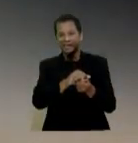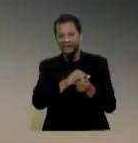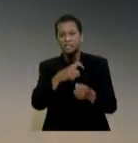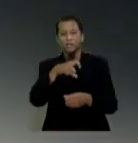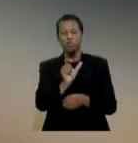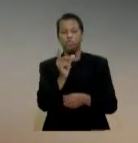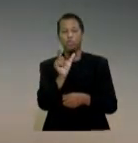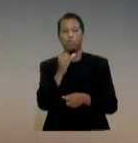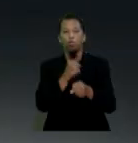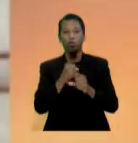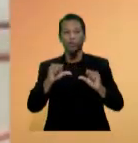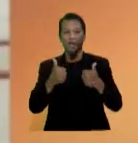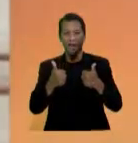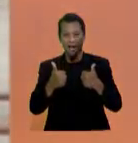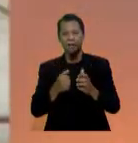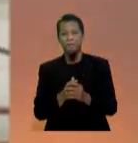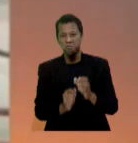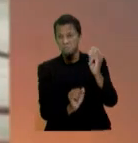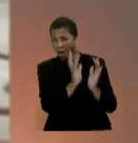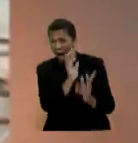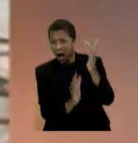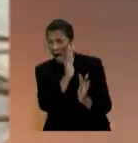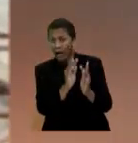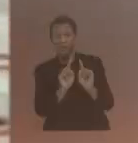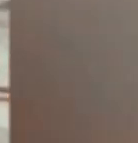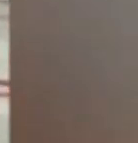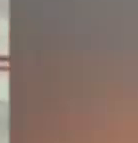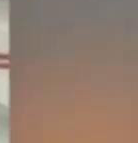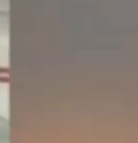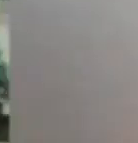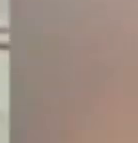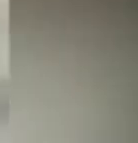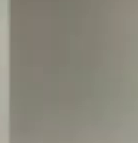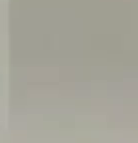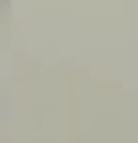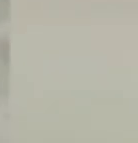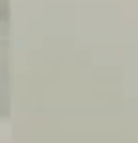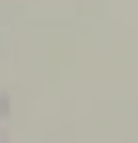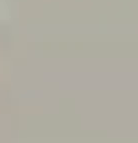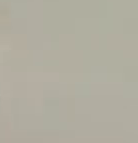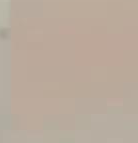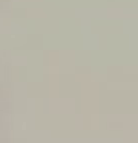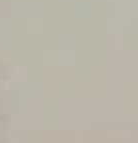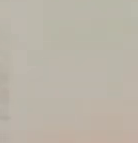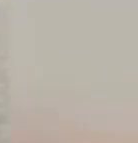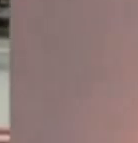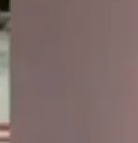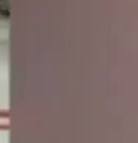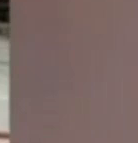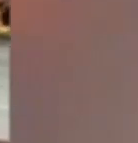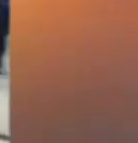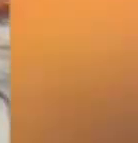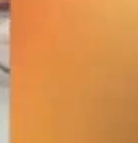terbakar. Belasan petugas pemadam kebakaran dari BPBD Kabupaten Tangerang berjibaku untuk bisa memadamkan kobaran api yang